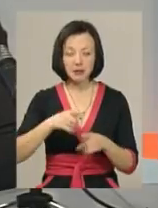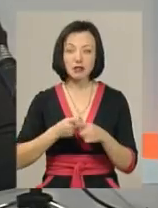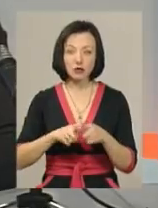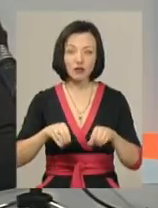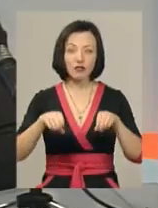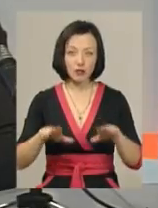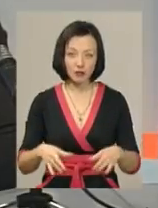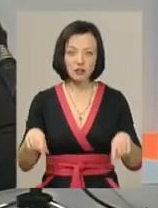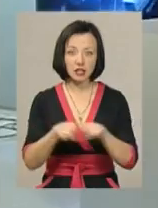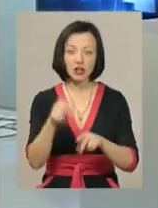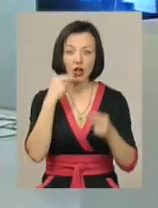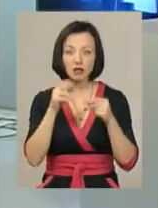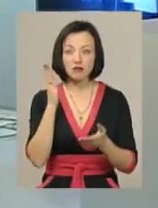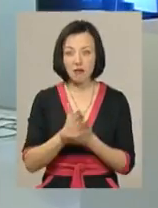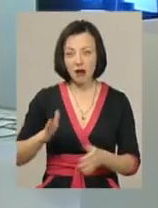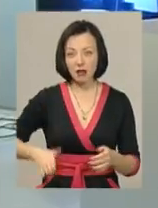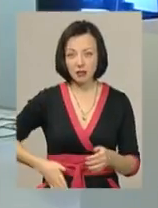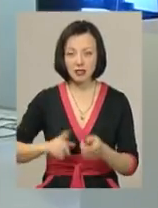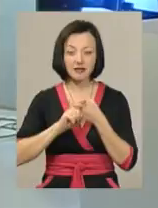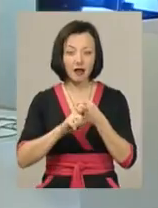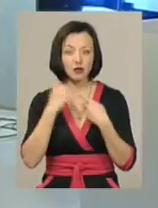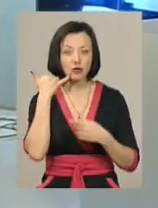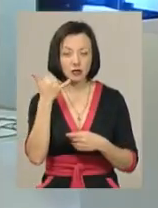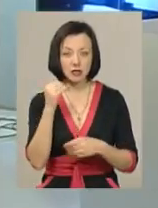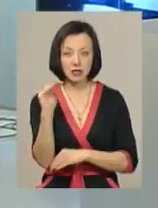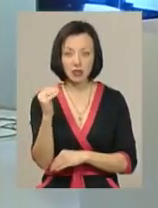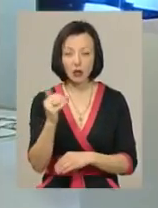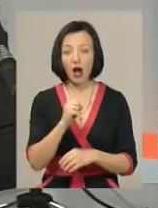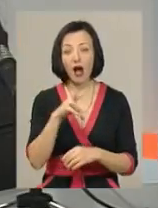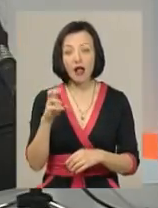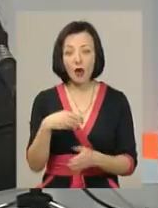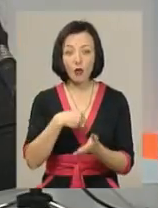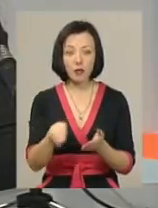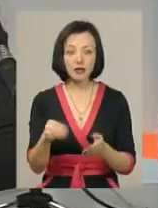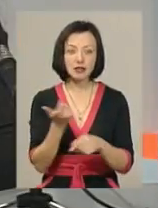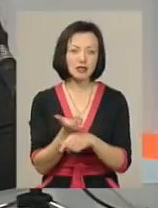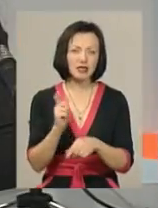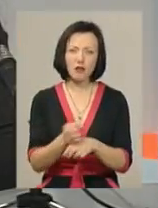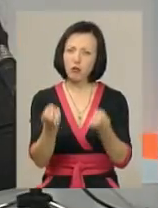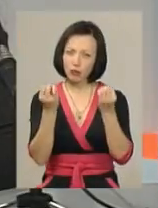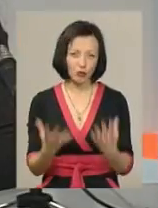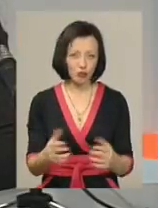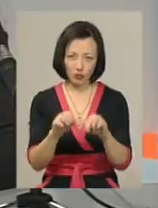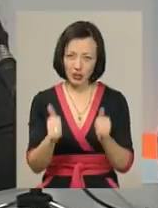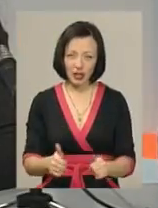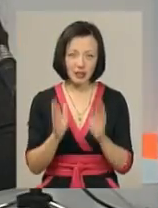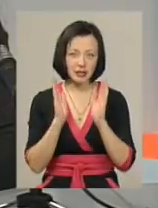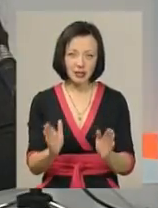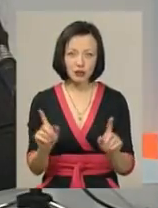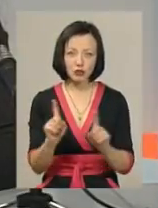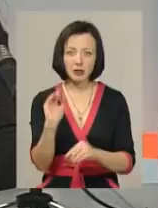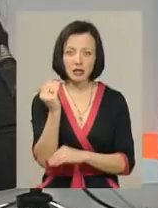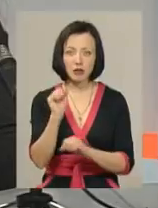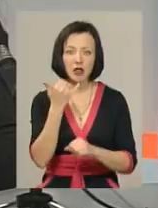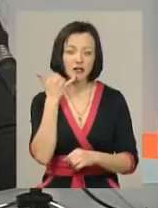вони вирішили що все-таки краще мати спосіб зв'язку з дитиною Да але вони купили саму просту модель тільки таку щоби